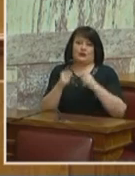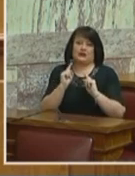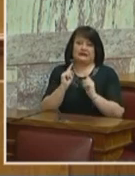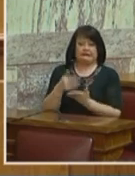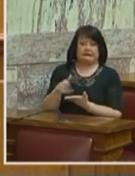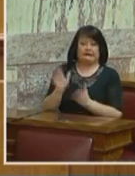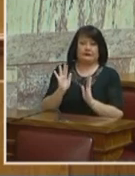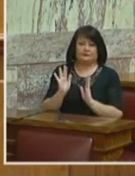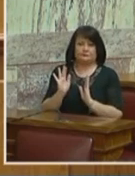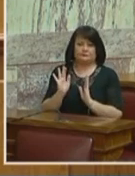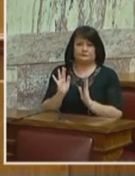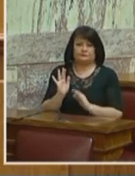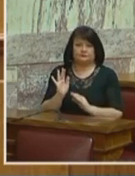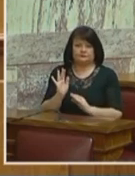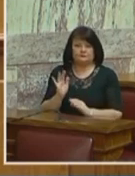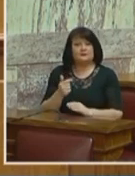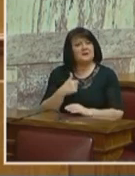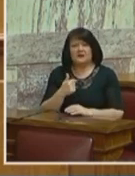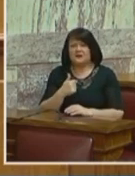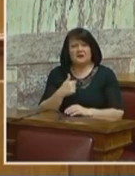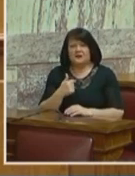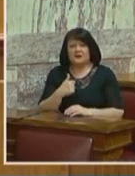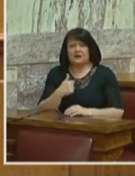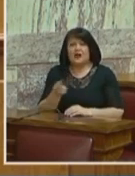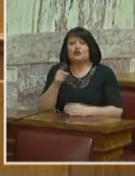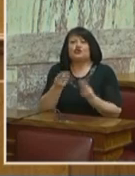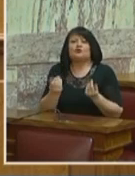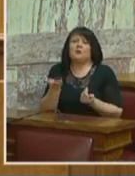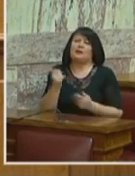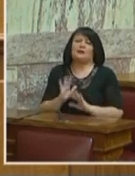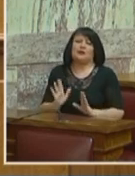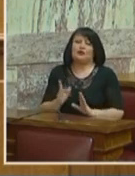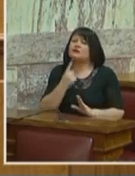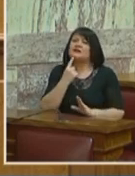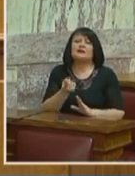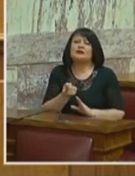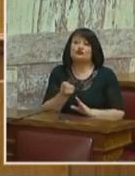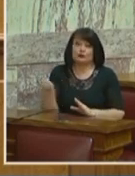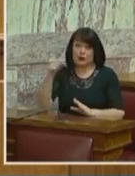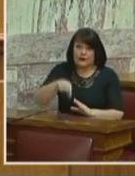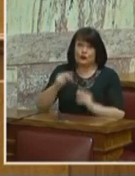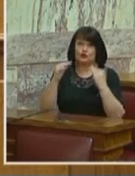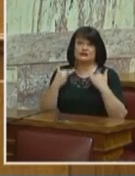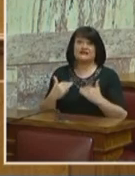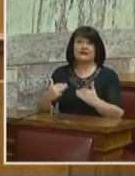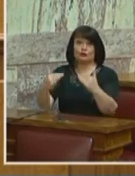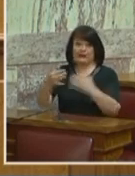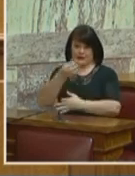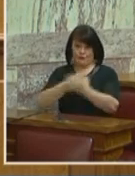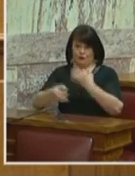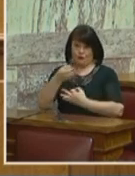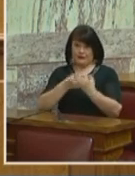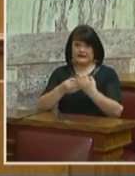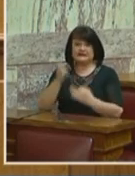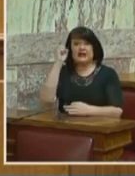επειδή δεν έχω άλλο τρόπο να σας φέρω στη Βουλή να τοποθετηθείτε επί του θέματος, θυμίζω